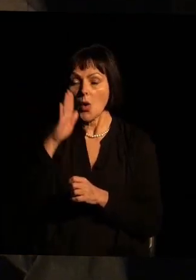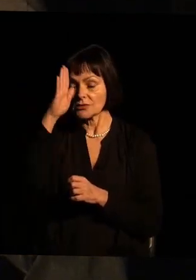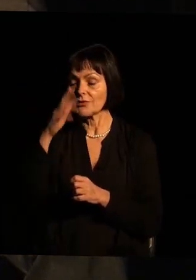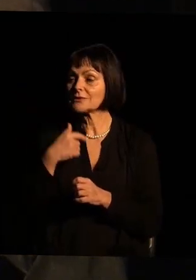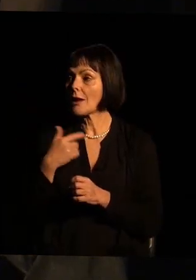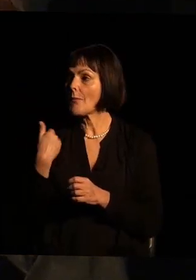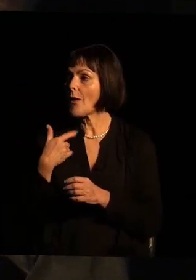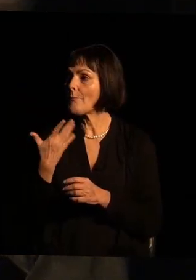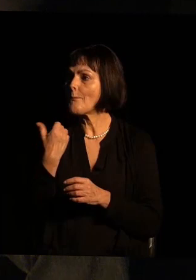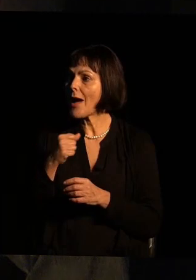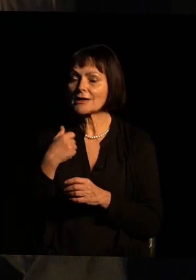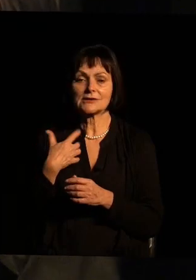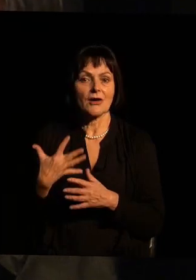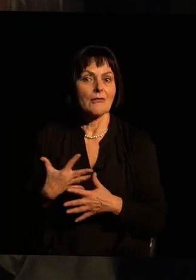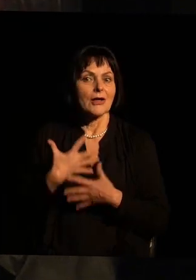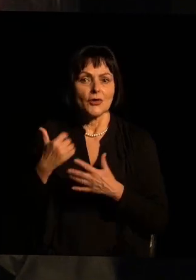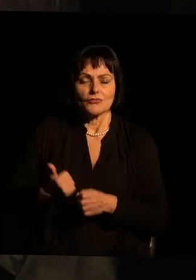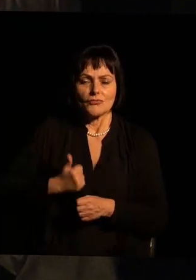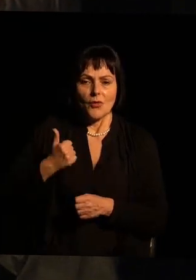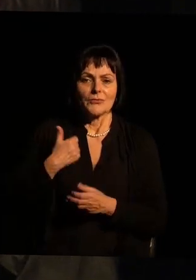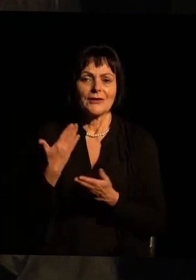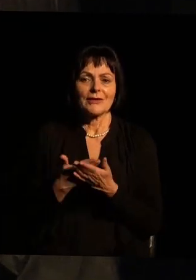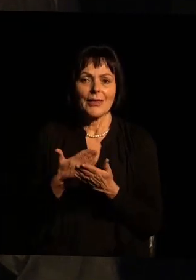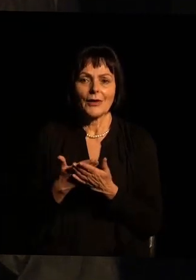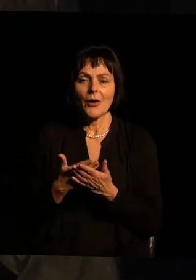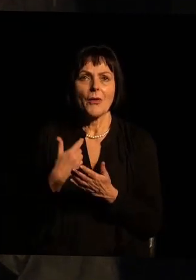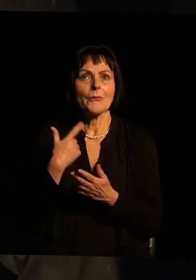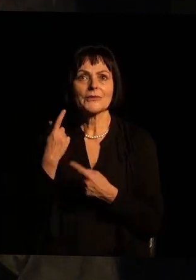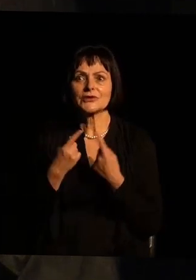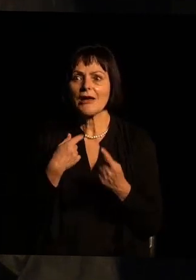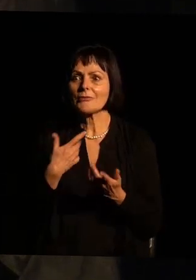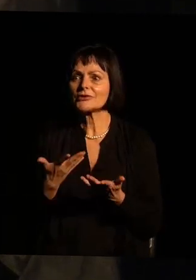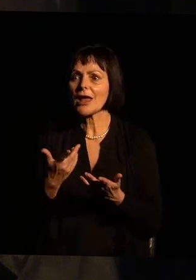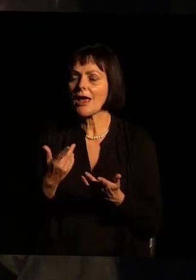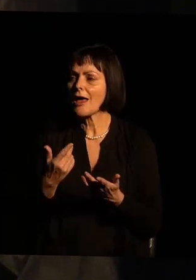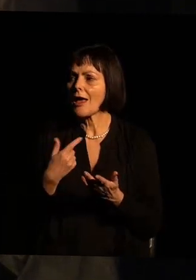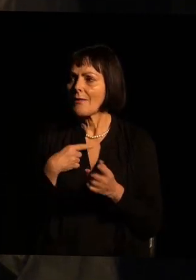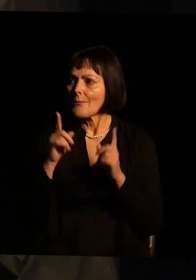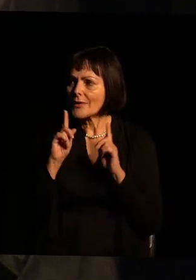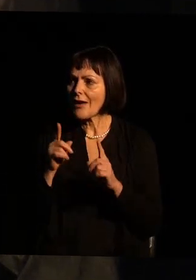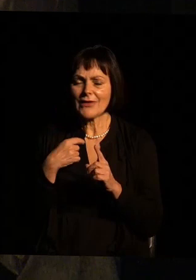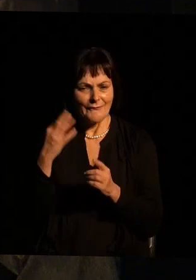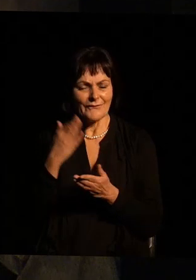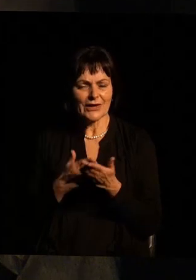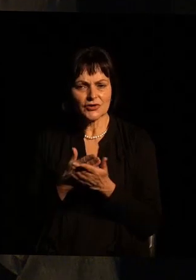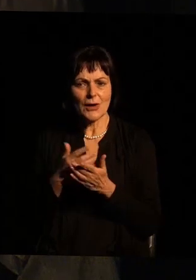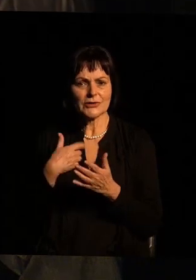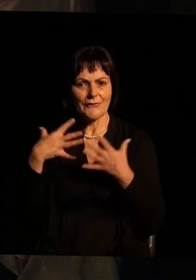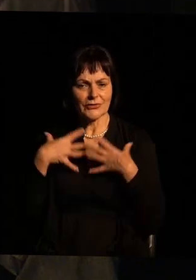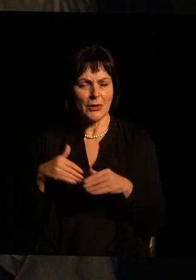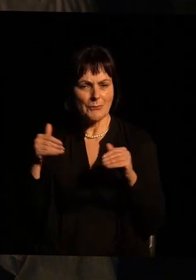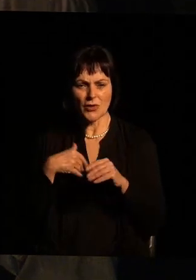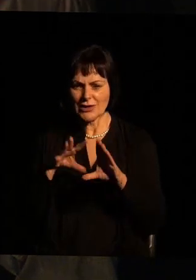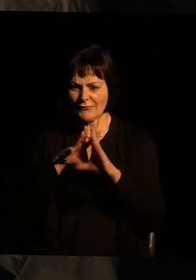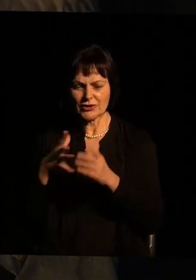tym taki podekscytowany, dlatego że wydawało mi się, że i rzeczywiście tak w to wierzyłem, że w tym można no,